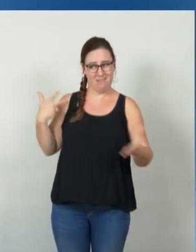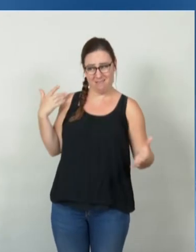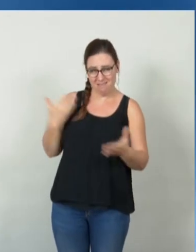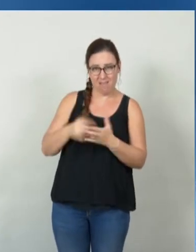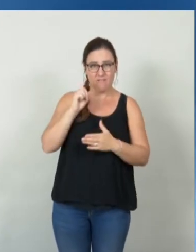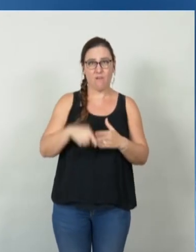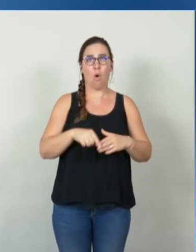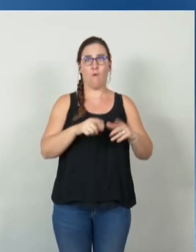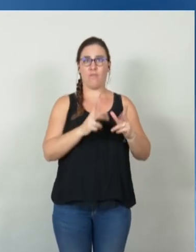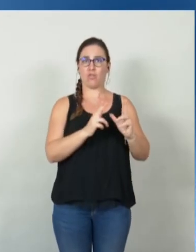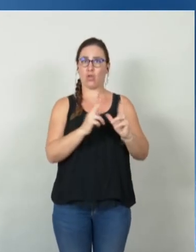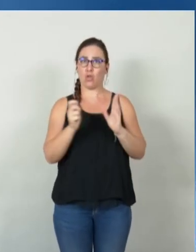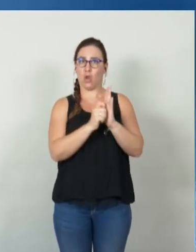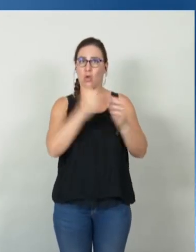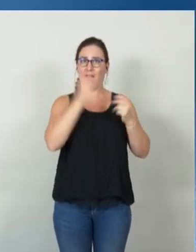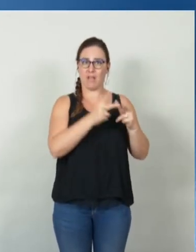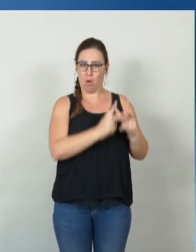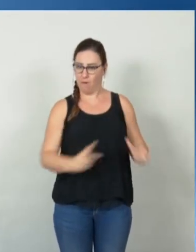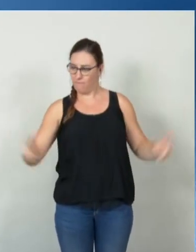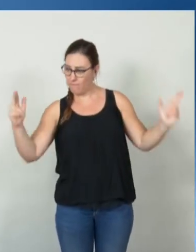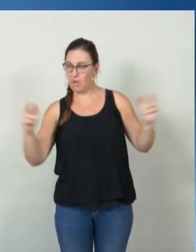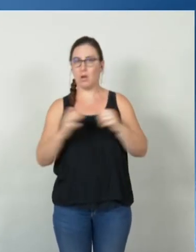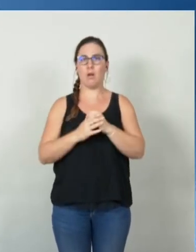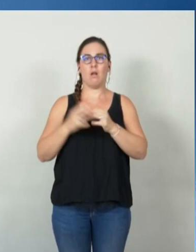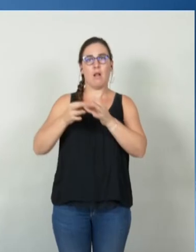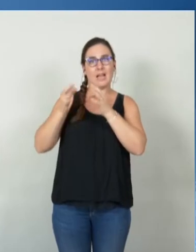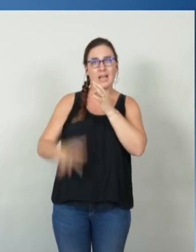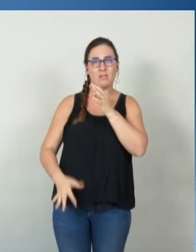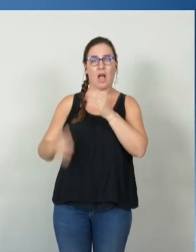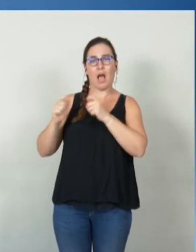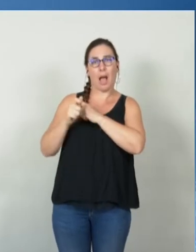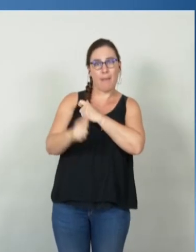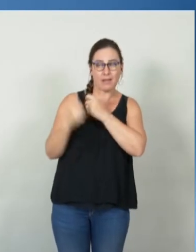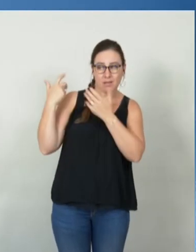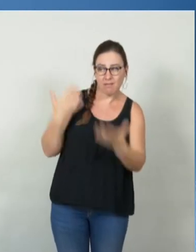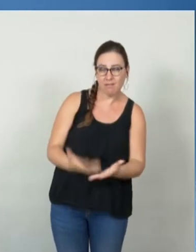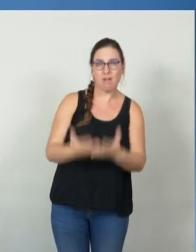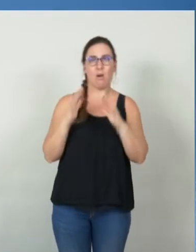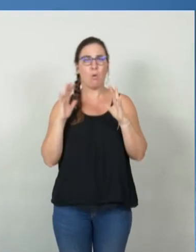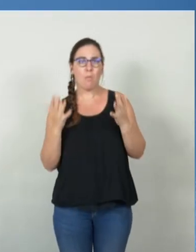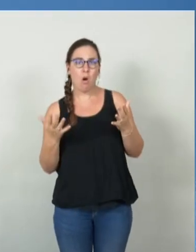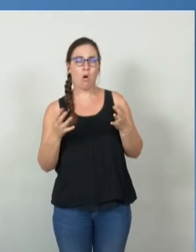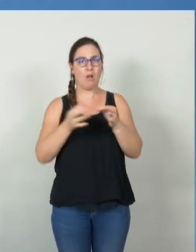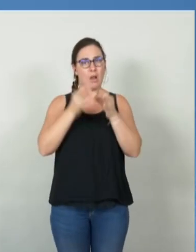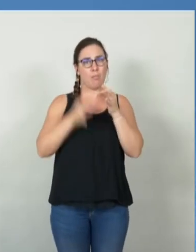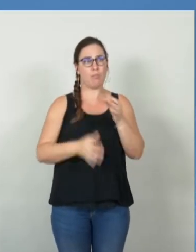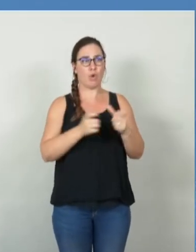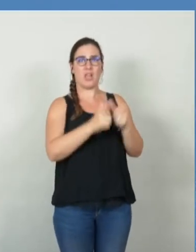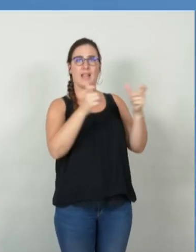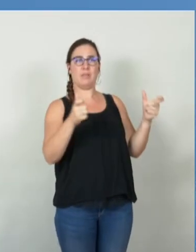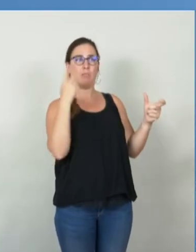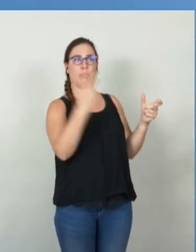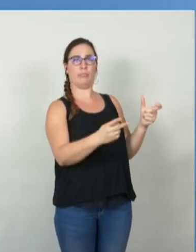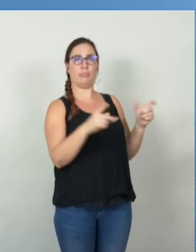frise temporelle montrant les actions au fil du temps chiffrage de l'impact de ces dernières voilà un projet d'établissement ce projet